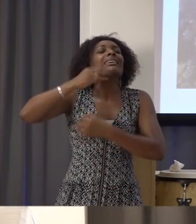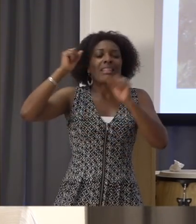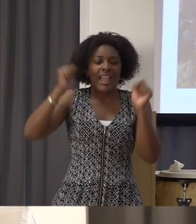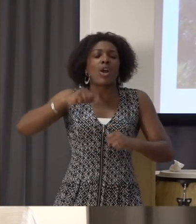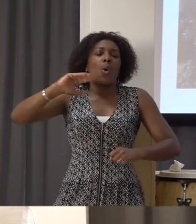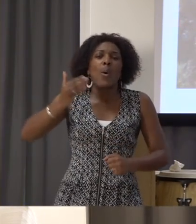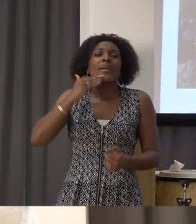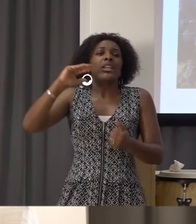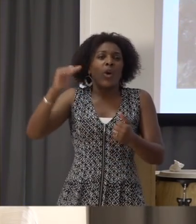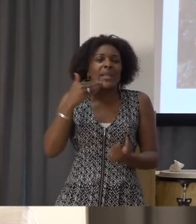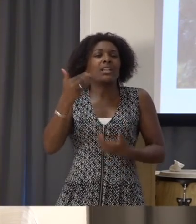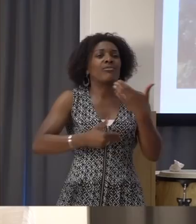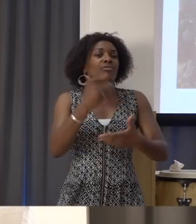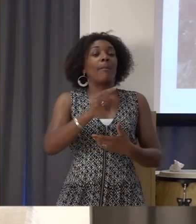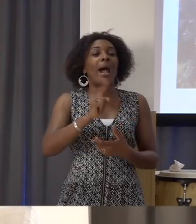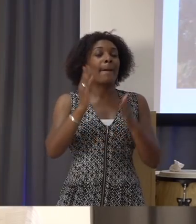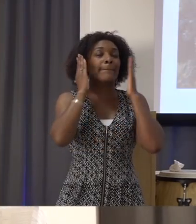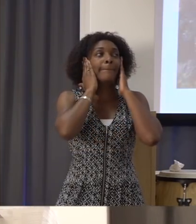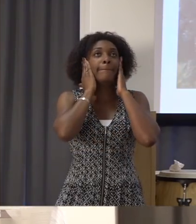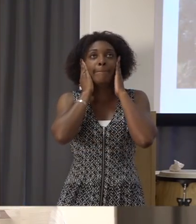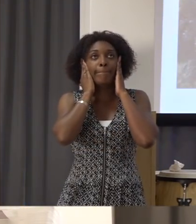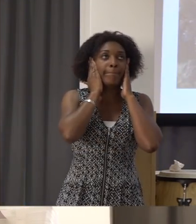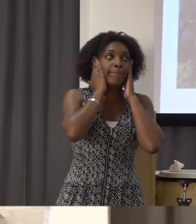et ne pas faire le sourd d'oreille.